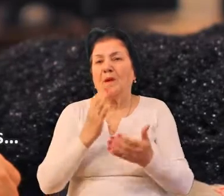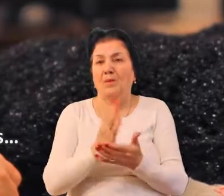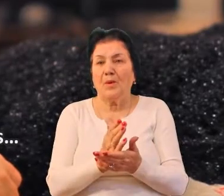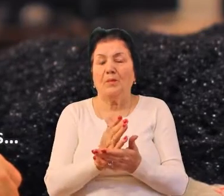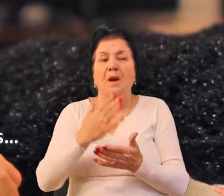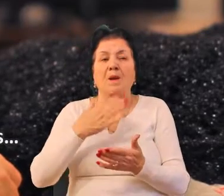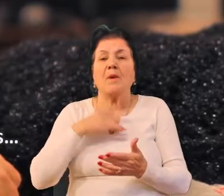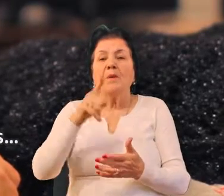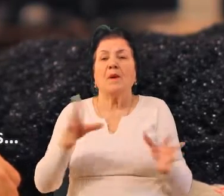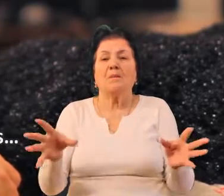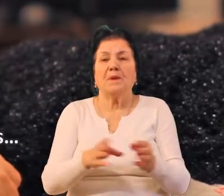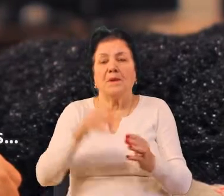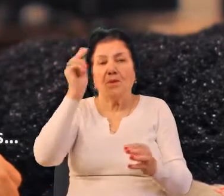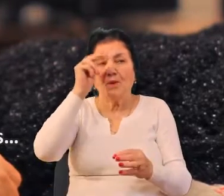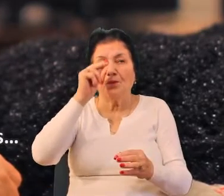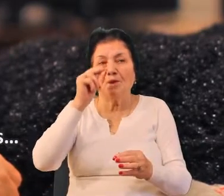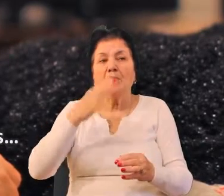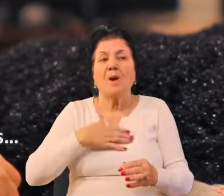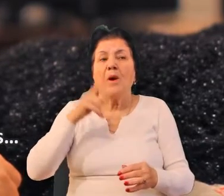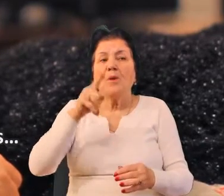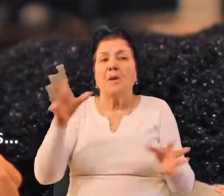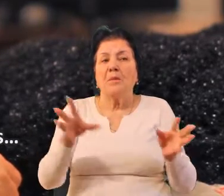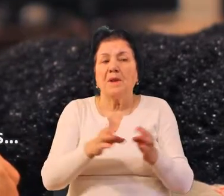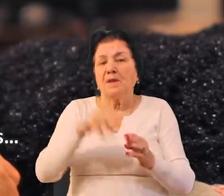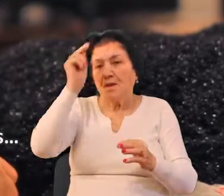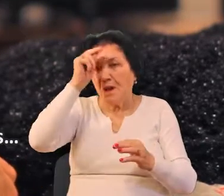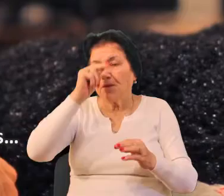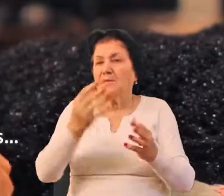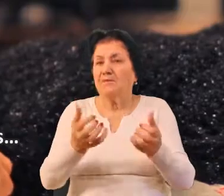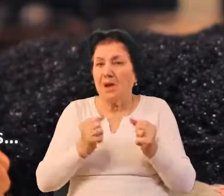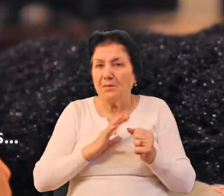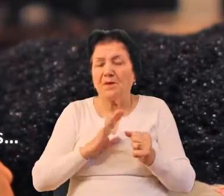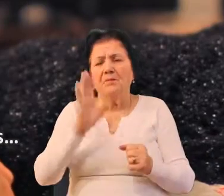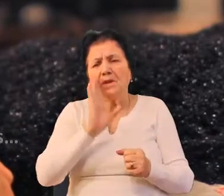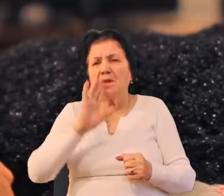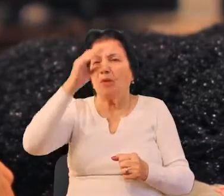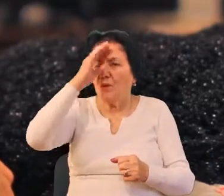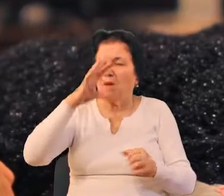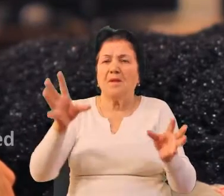yerdə təhsil almışam, qızlar, oğlanlar. Onlar hiss eləməyib ki, mən